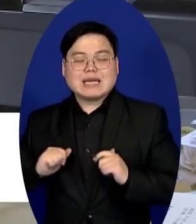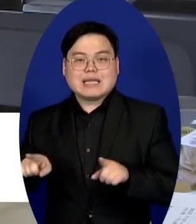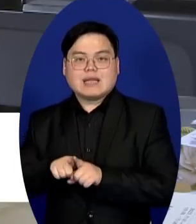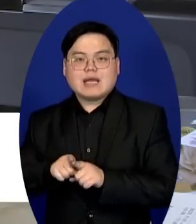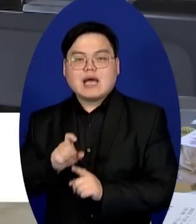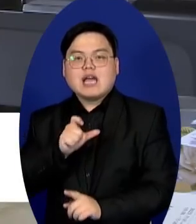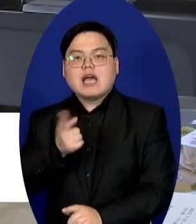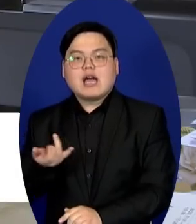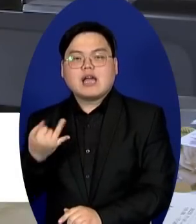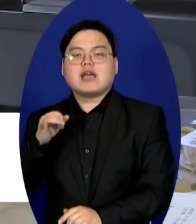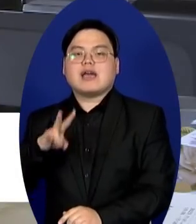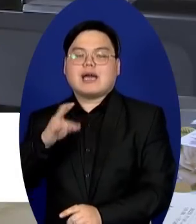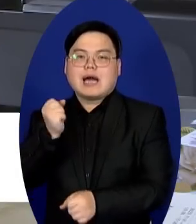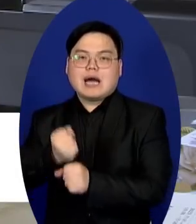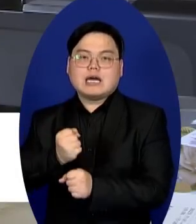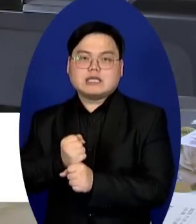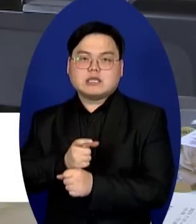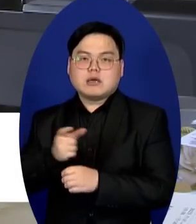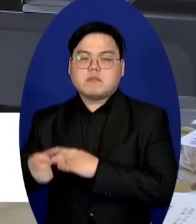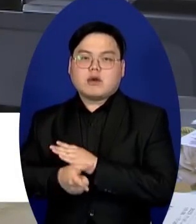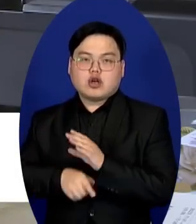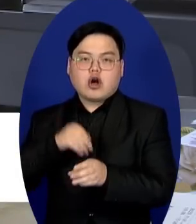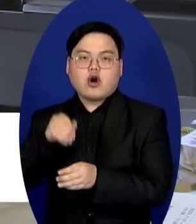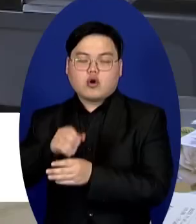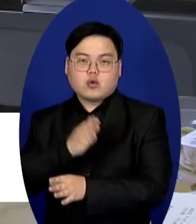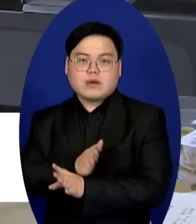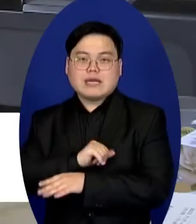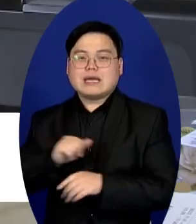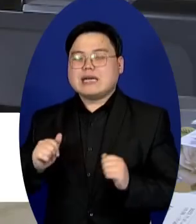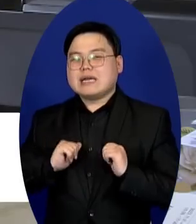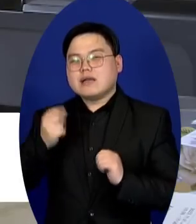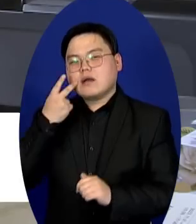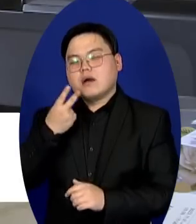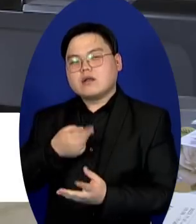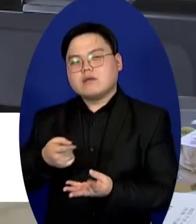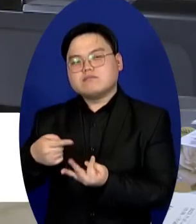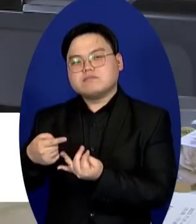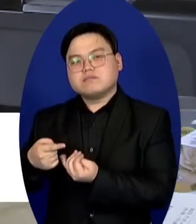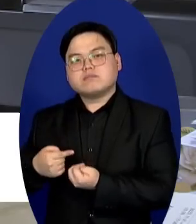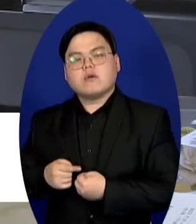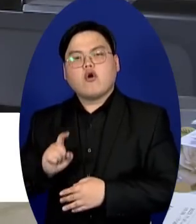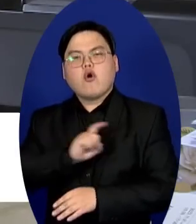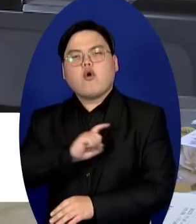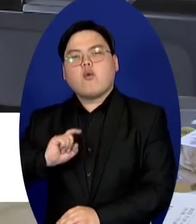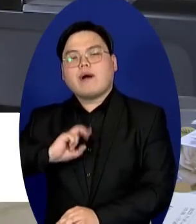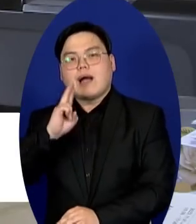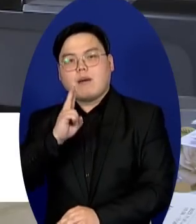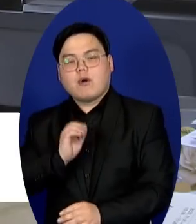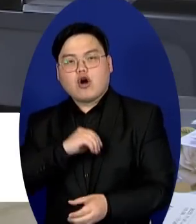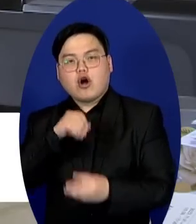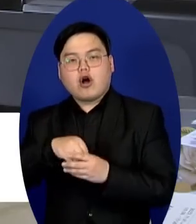ажил мэрэгчлүүдэд бол зуучлагдсан байна. За зуурчлагдсан иргэдийн бол дийлэнх нь бол нэг хувийн хөвшилттэй 60 орчим хувь нь